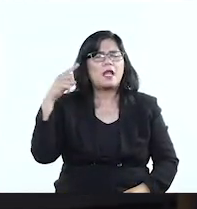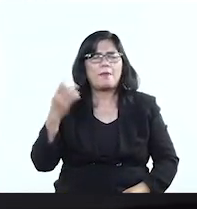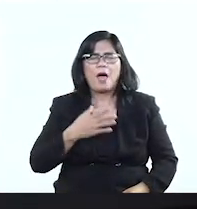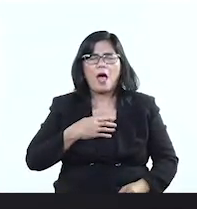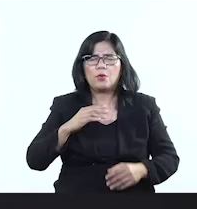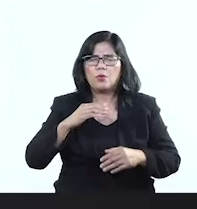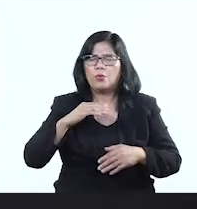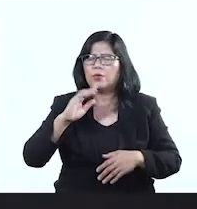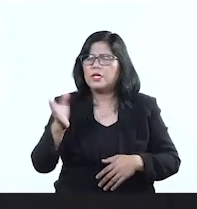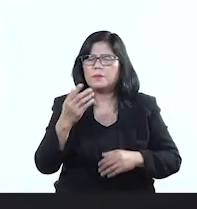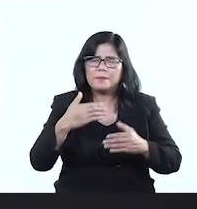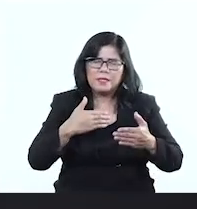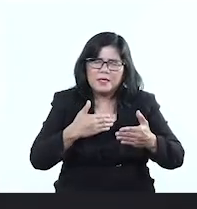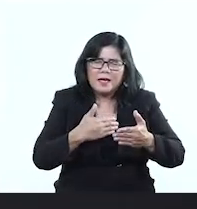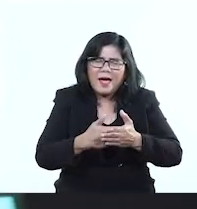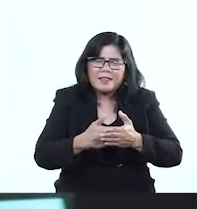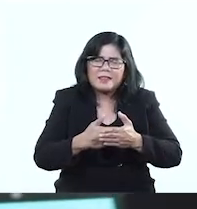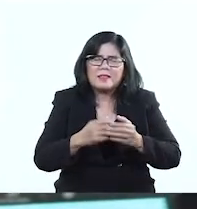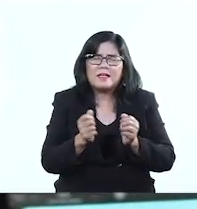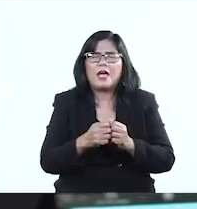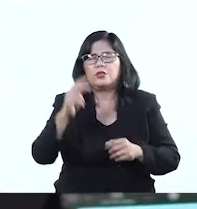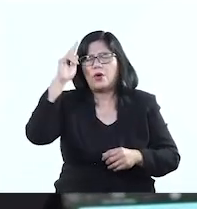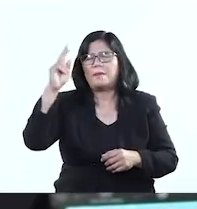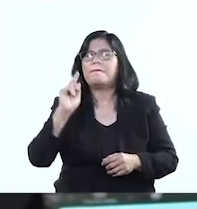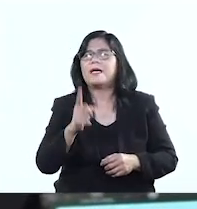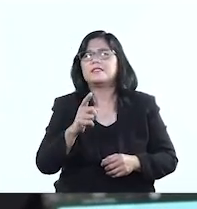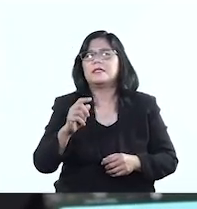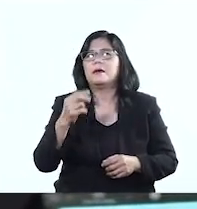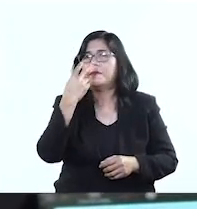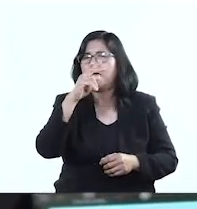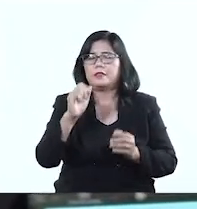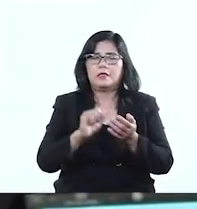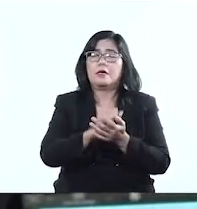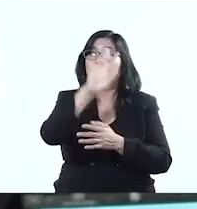hidup dekat dengan Tuhan aku akan pasti melihat kemuliaan Tuhan dinyatakan hidup